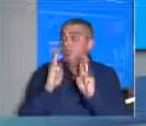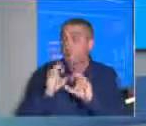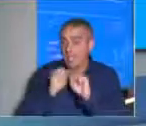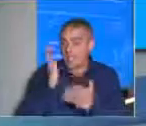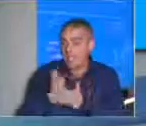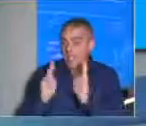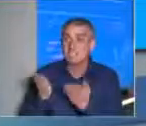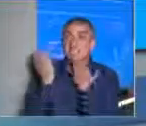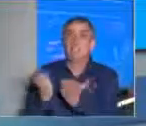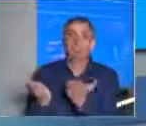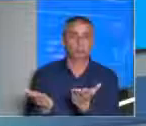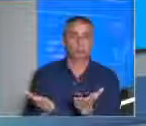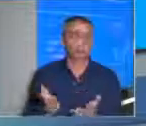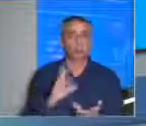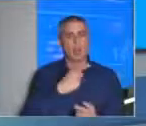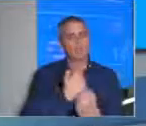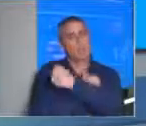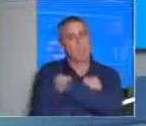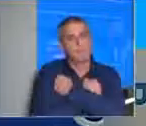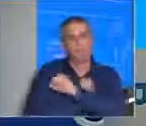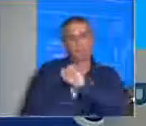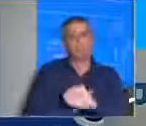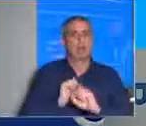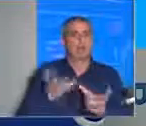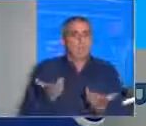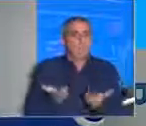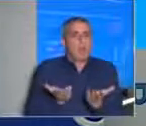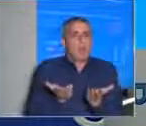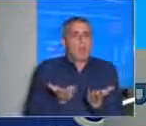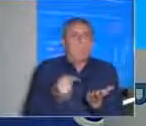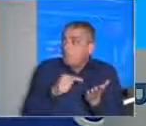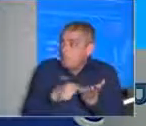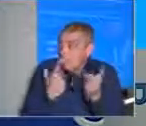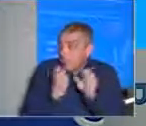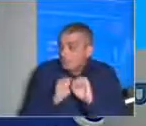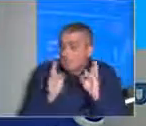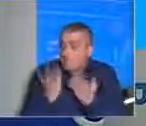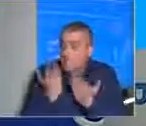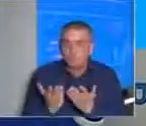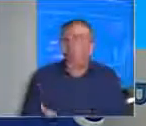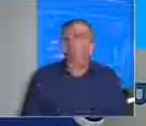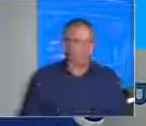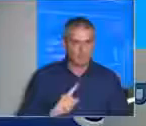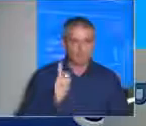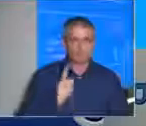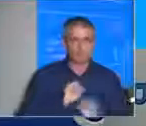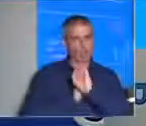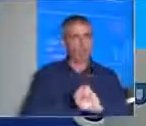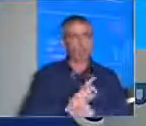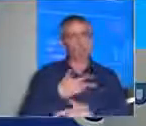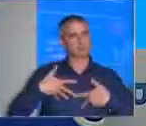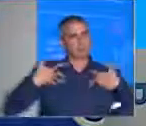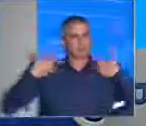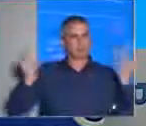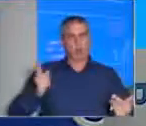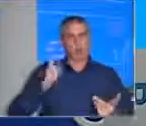זה כל התכלית. אבל את יודעת, אבל למה החיבוקים? למה העדה? כי יש לה נשק גרעיני. כן, בסדר, אבל לא צריך להירוד, לא צריך